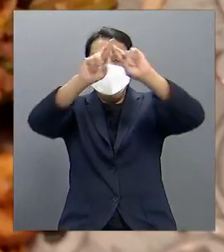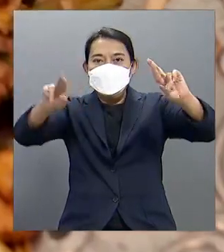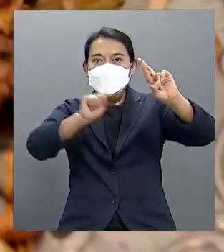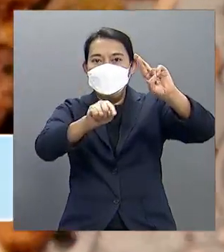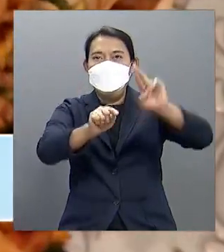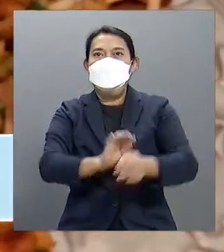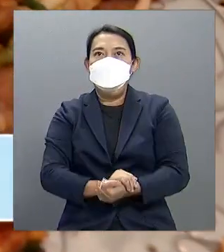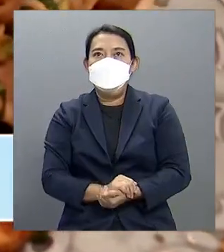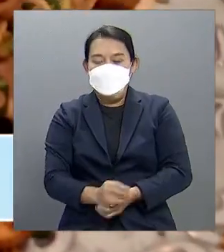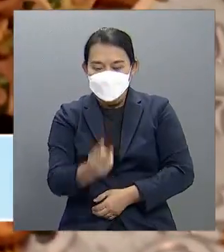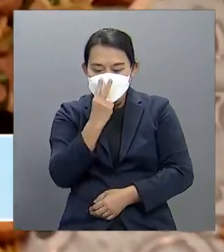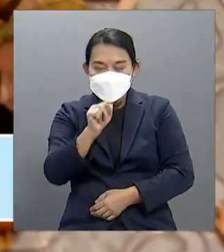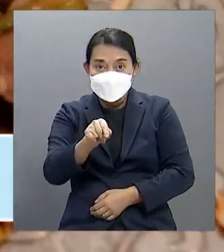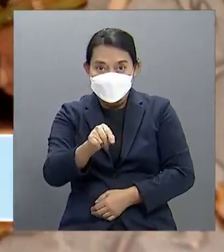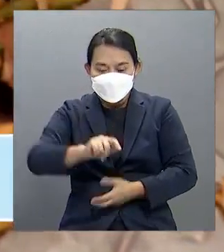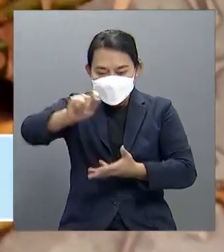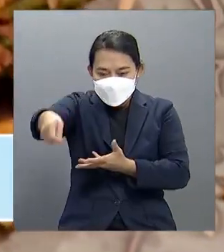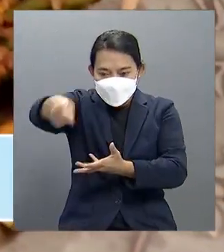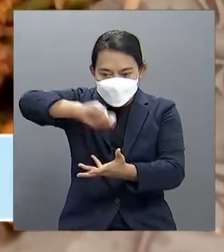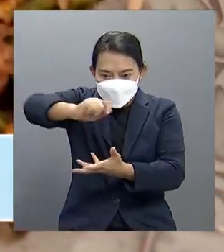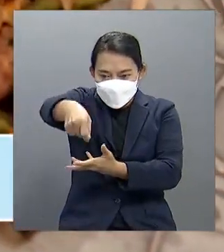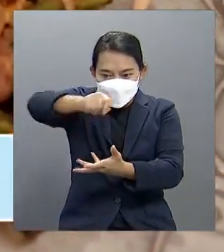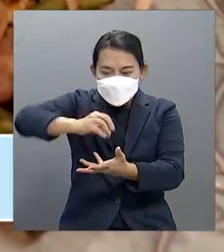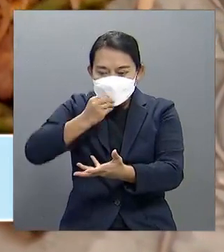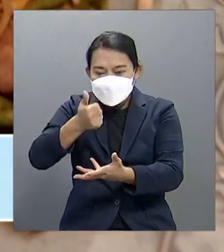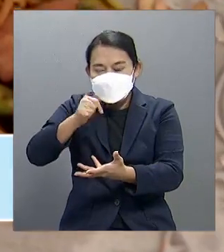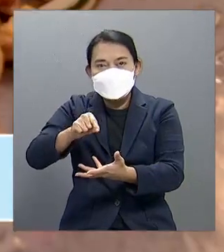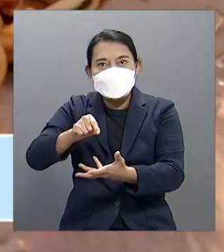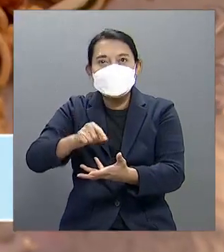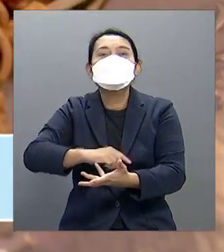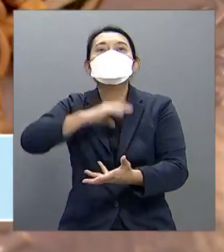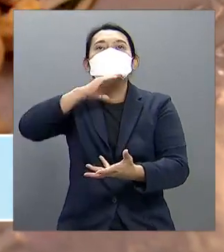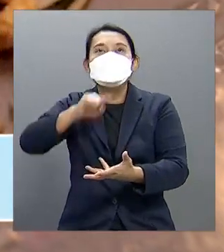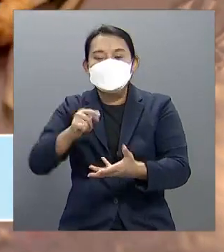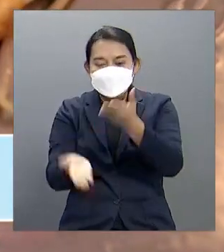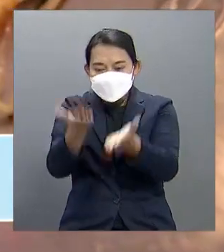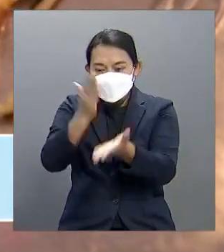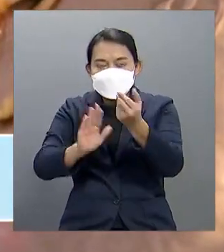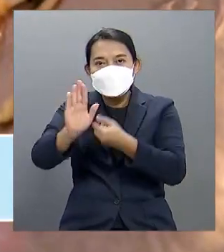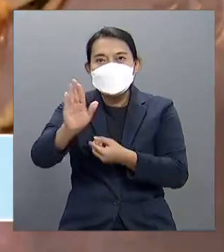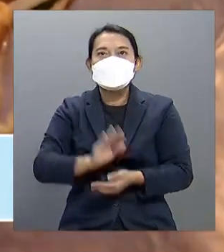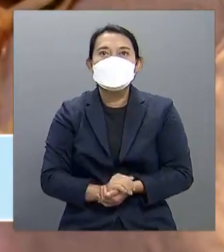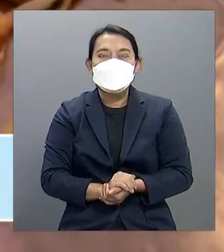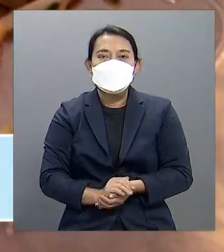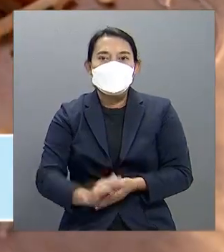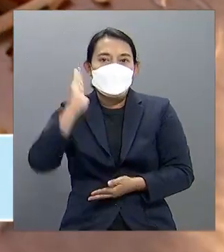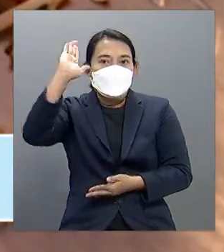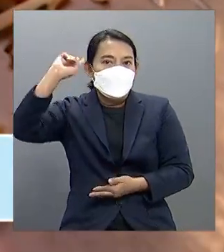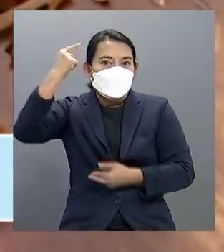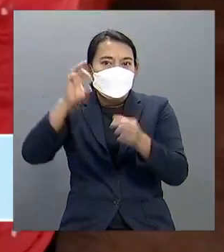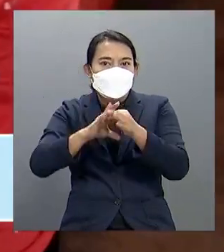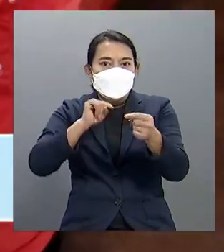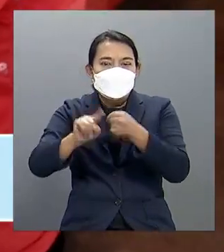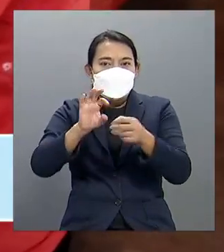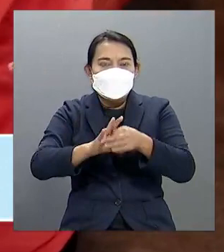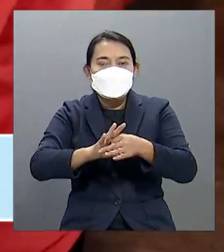ดานอกจากบุฟเฟ่แบบตักไม่อั้นแล้วครับดีกรีของแม่ครัวพ่อครัวที่เขาผัดเนี่ยเขามีรางวัลมีตำแหน่งการันตีด้วยนะเจ้